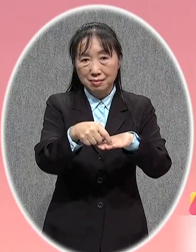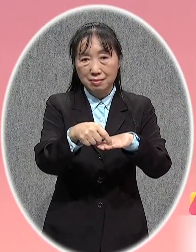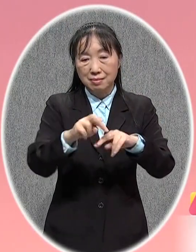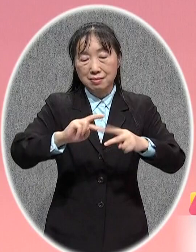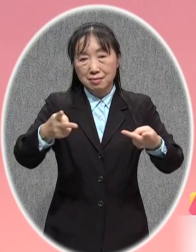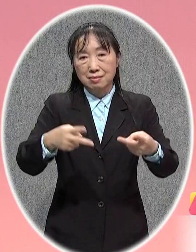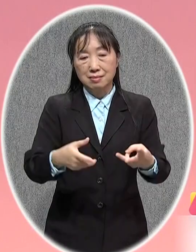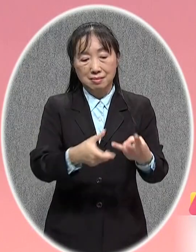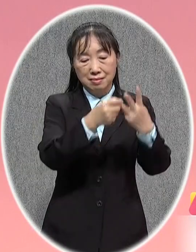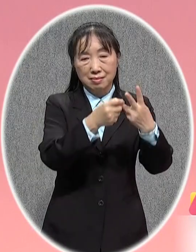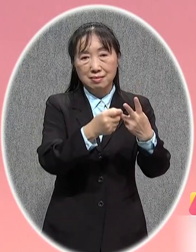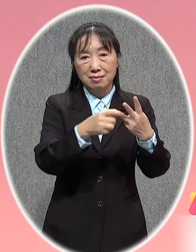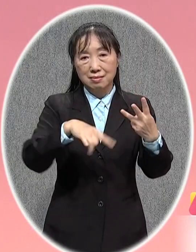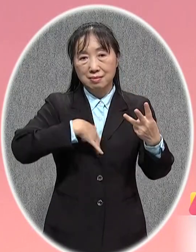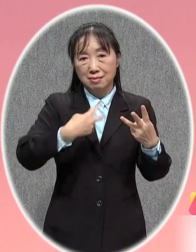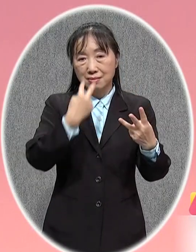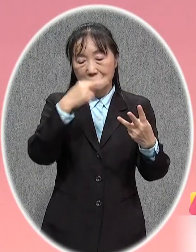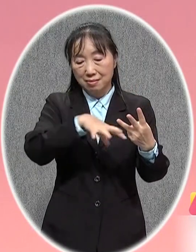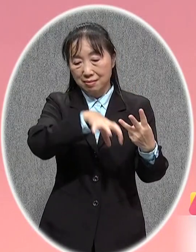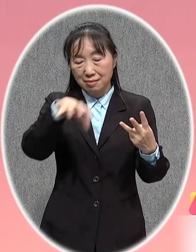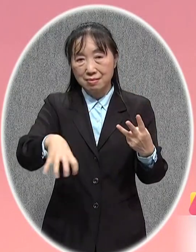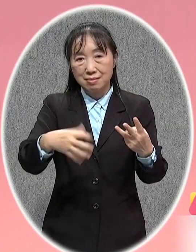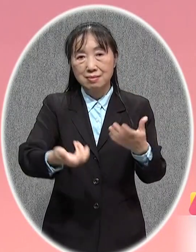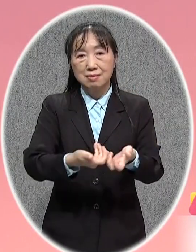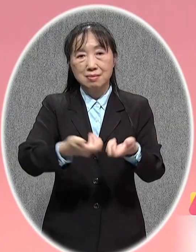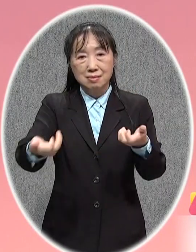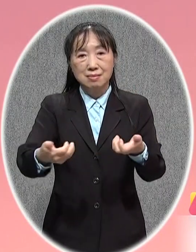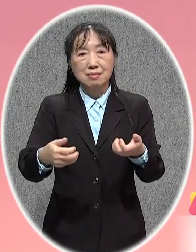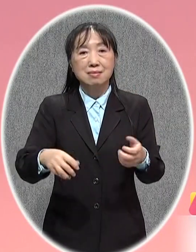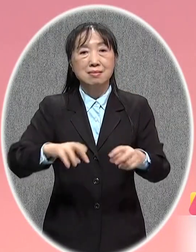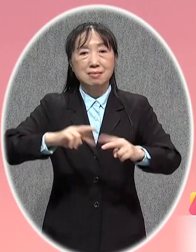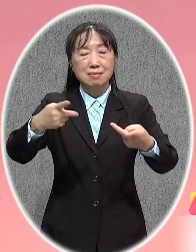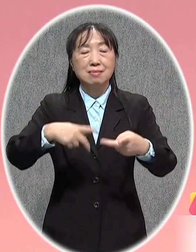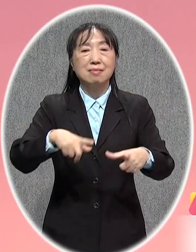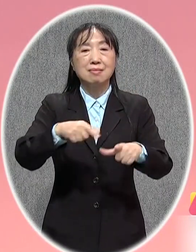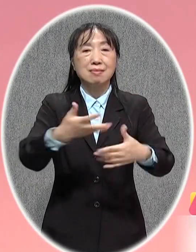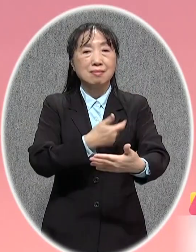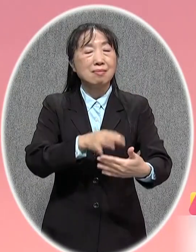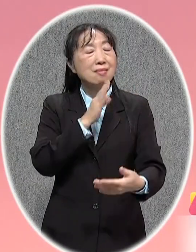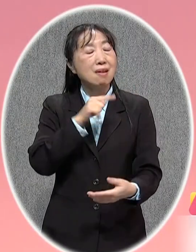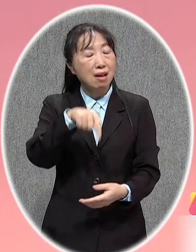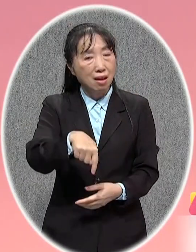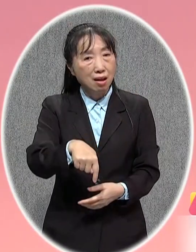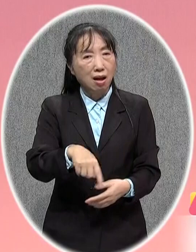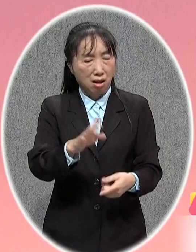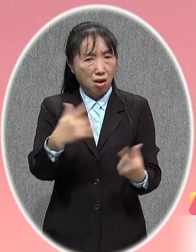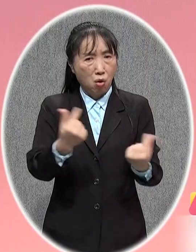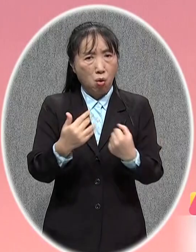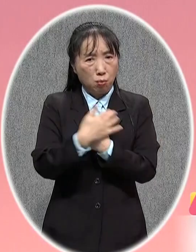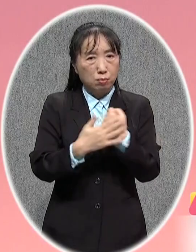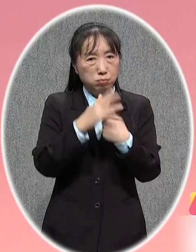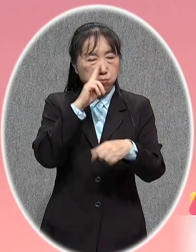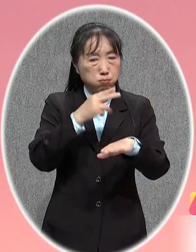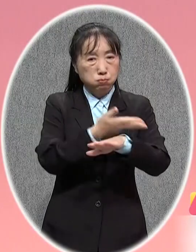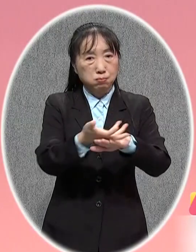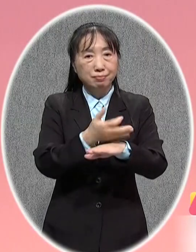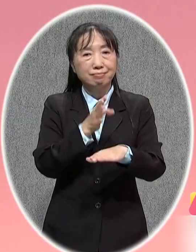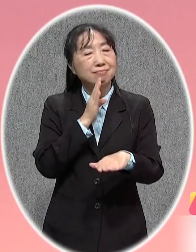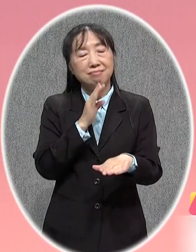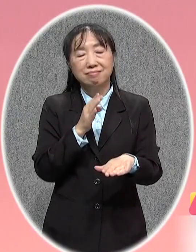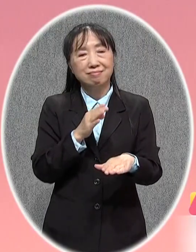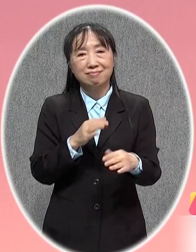阶迁移的桃园大潭这样的一个公投，名义上说是珍爱保护藻礁，但是重点它的从它的主文来看，